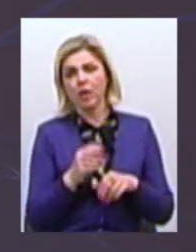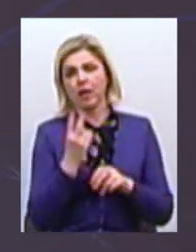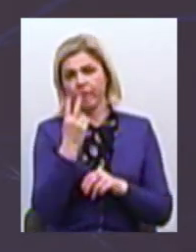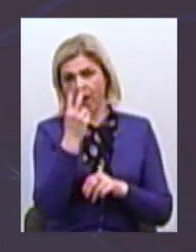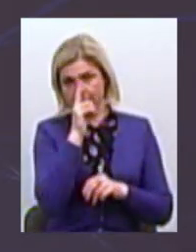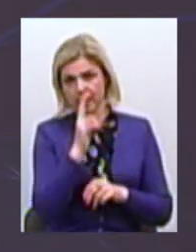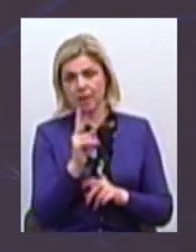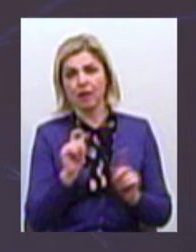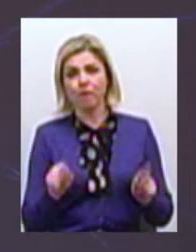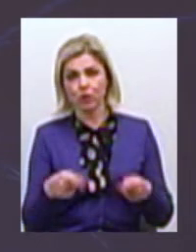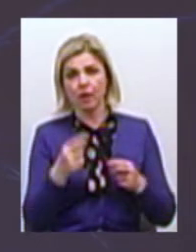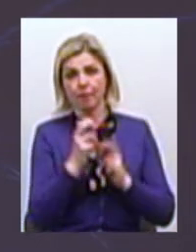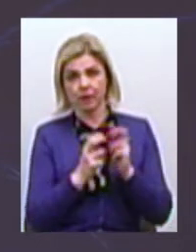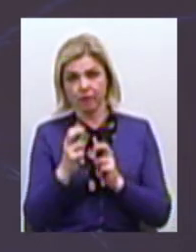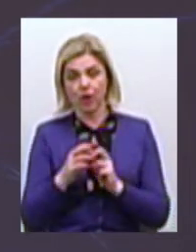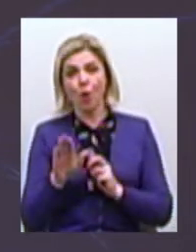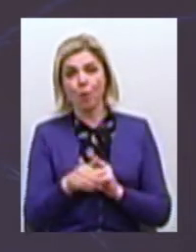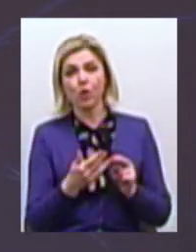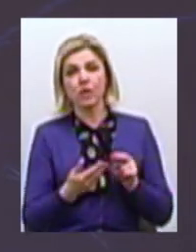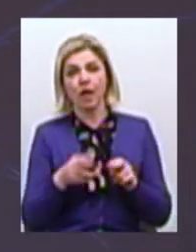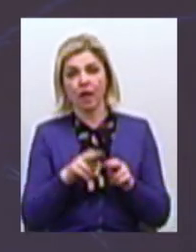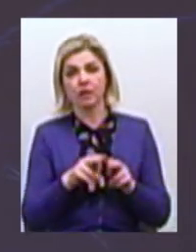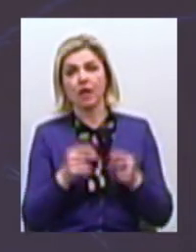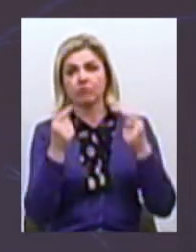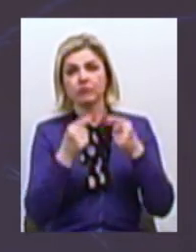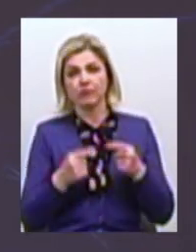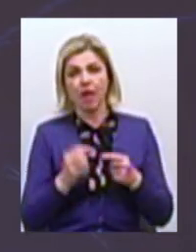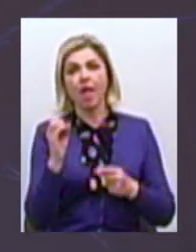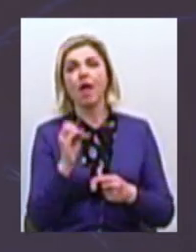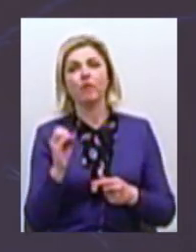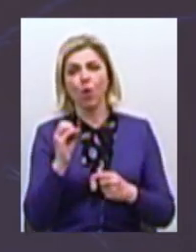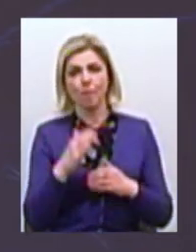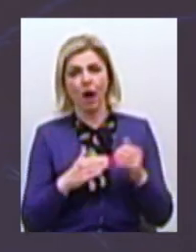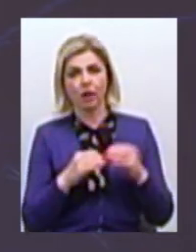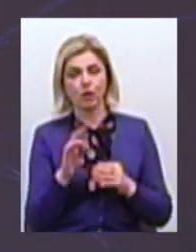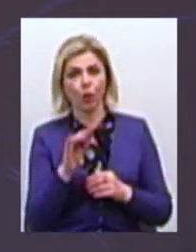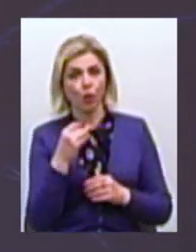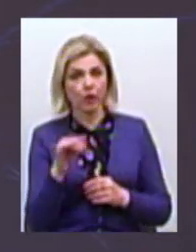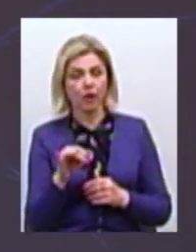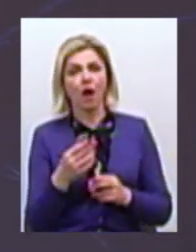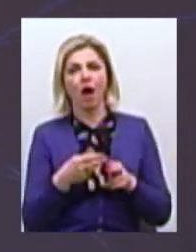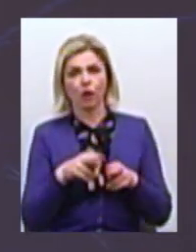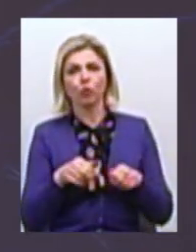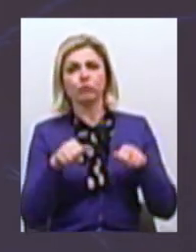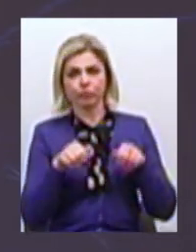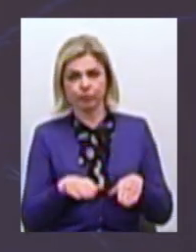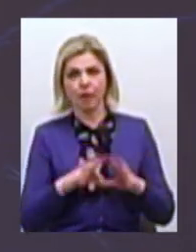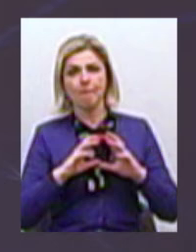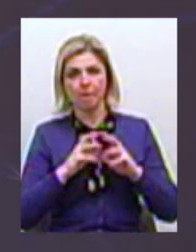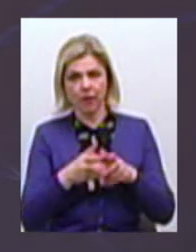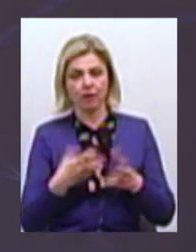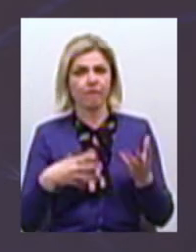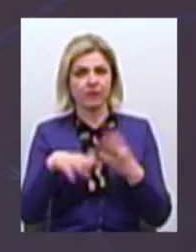предприятия. После этого фактически в соответствии с европейской практикой, с практикой, которая принята во всем мире, во всех